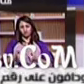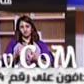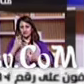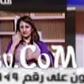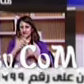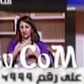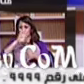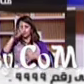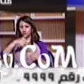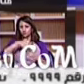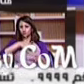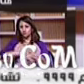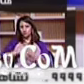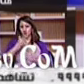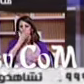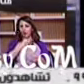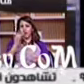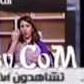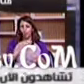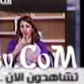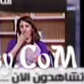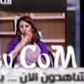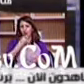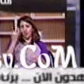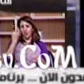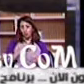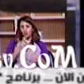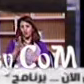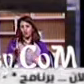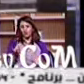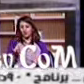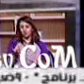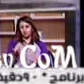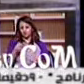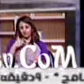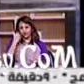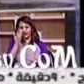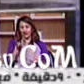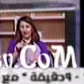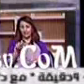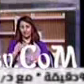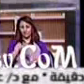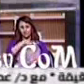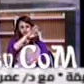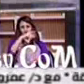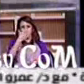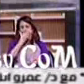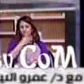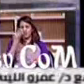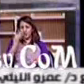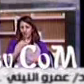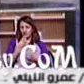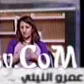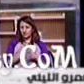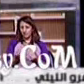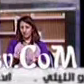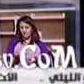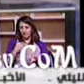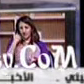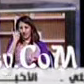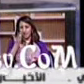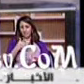بالشكل ده يعني الرد انا الحقيقه ماطلعتش على كلمه الاستاذ طارق الزمن عشان اقدر اقول بالضبط اذا كان ممكن حضرتك وتسمع